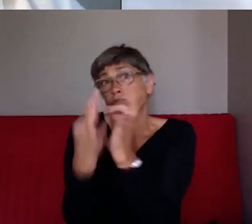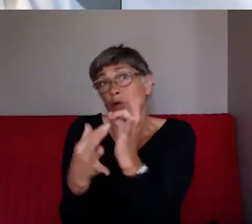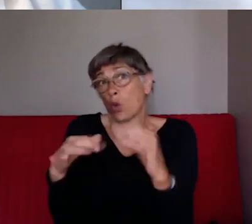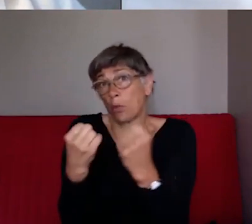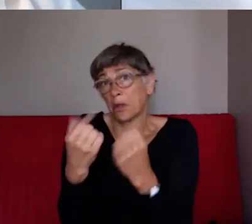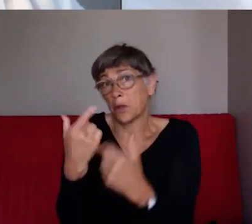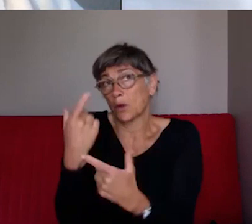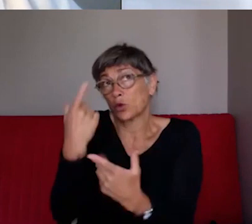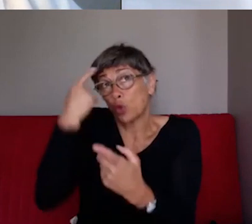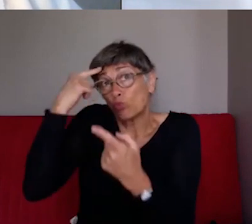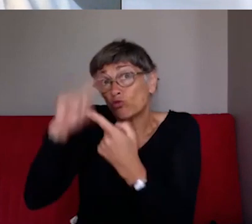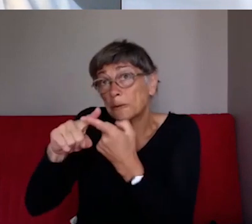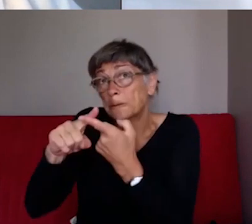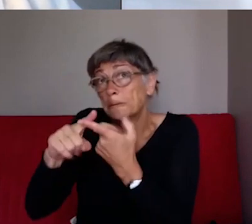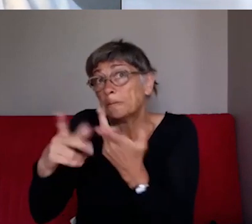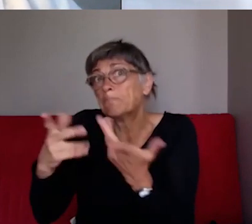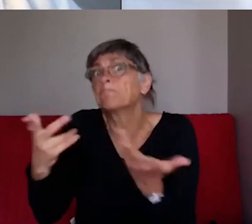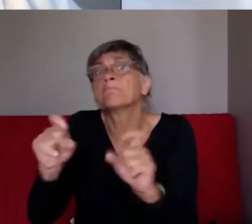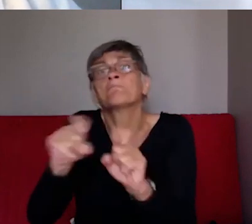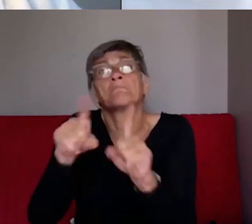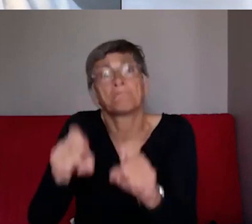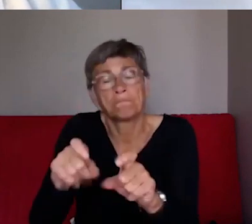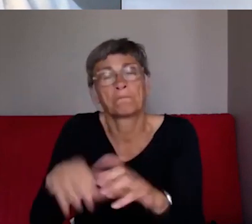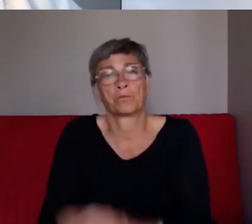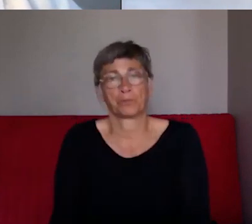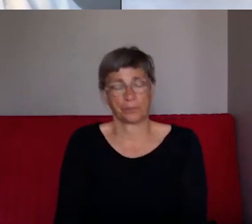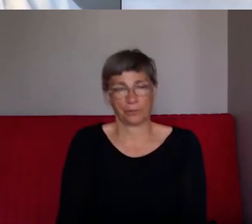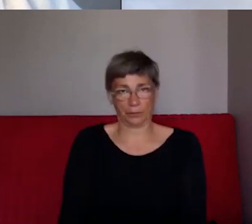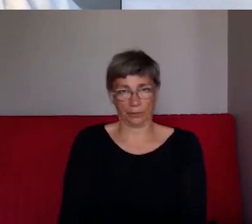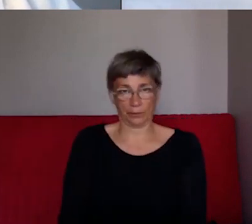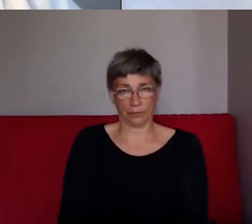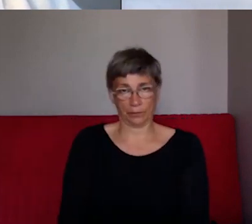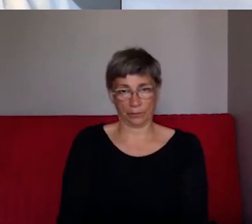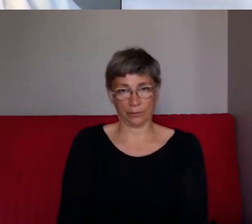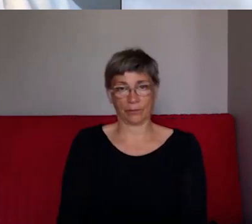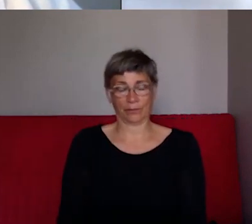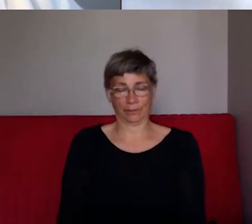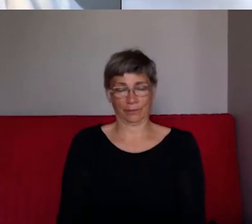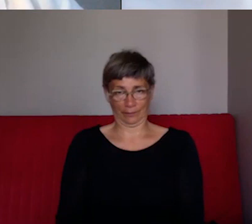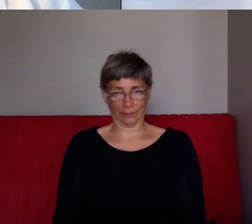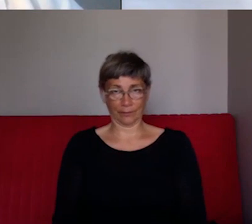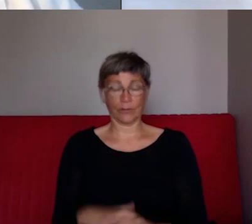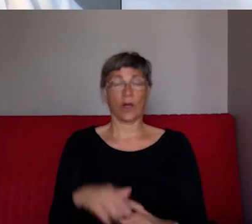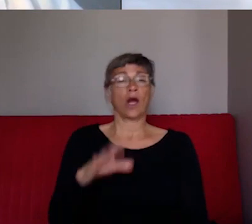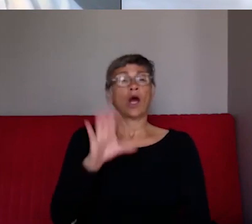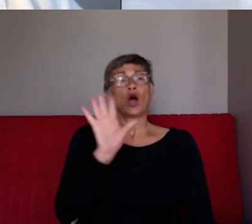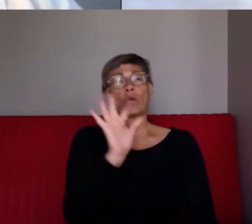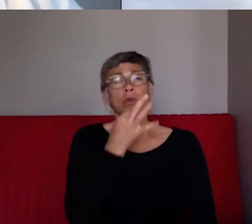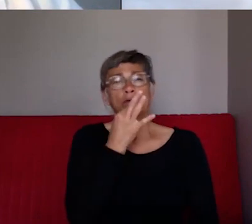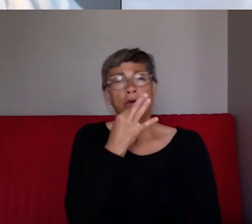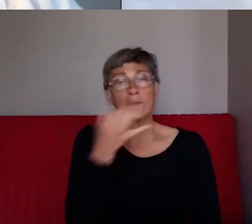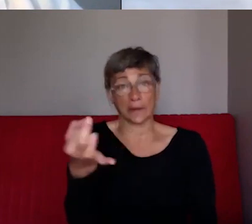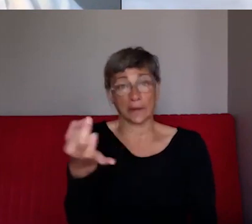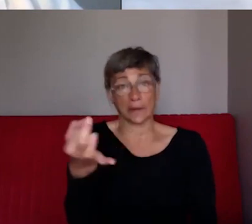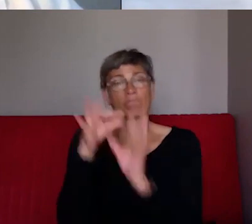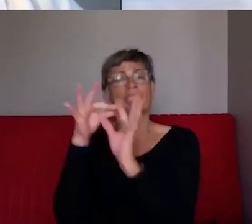question de son utilité. Alors, je vais profiter de ce que tu viens de finir de dire par rebondir sur un